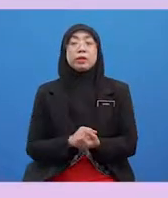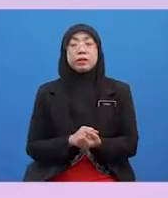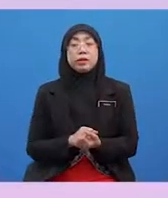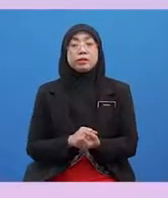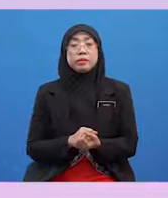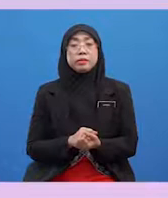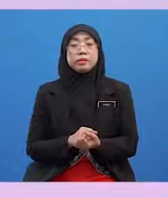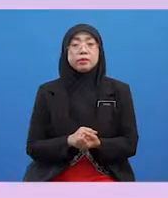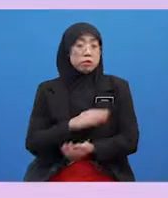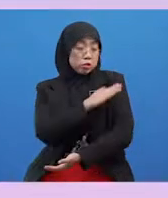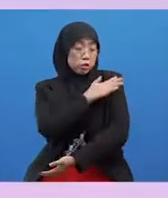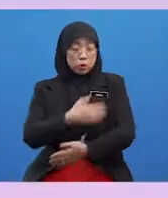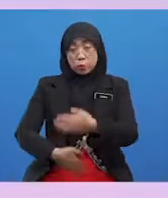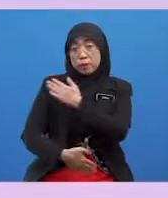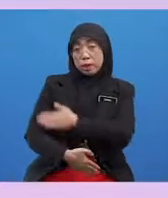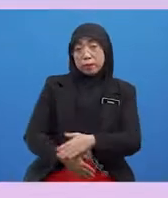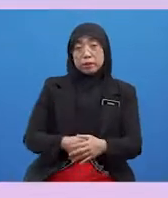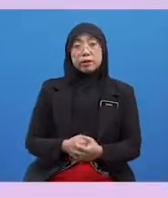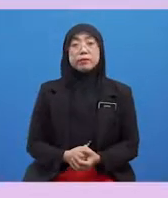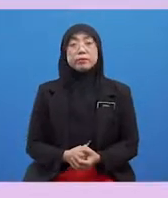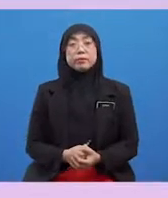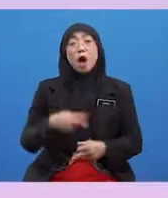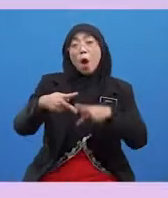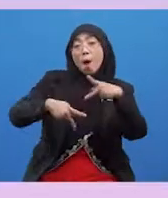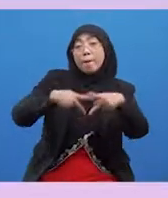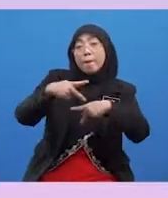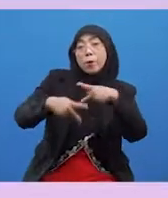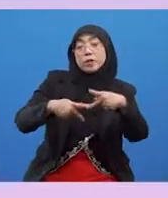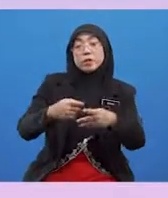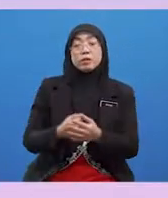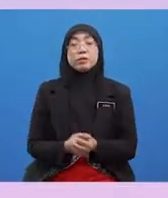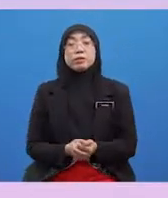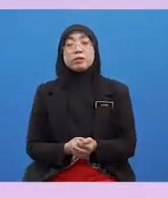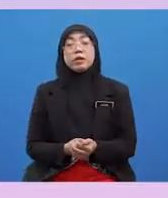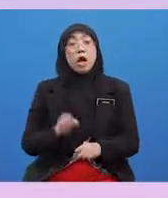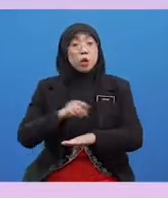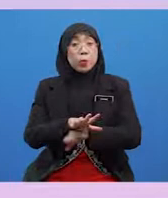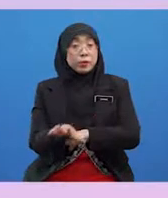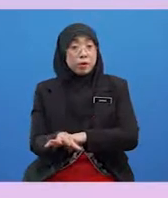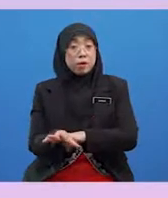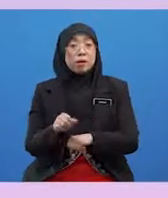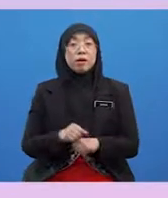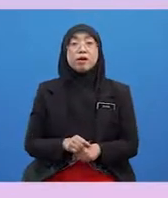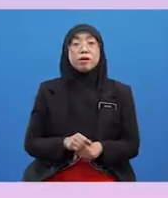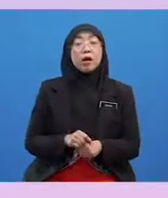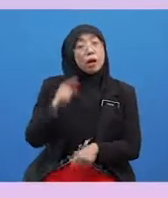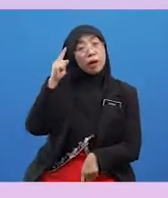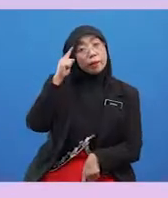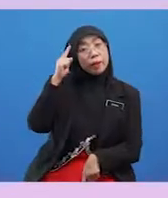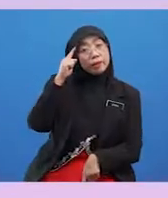yang terhasil daripada proses-proses semula jadi seperti